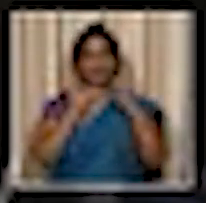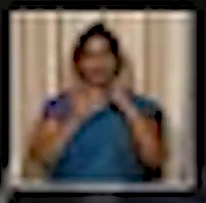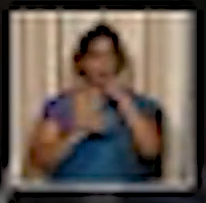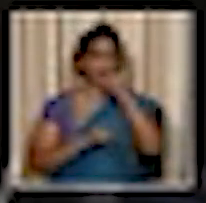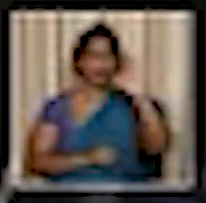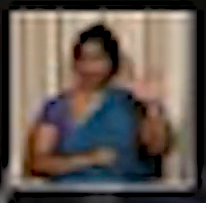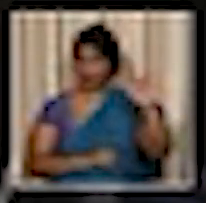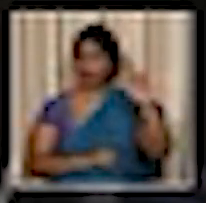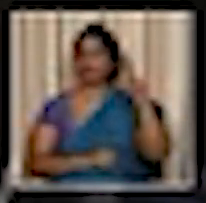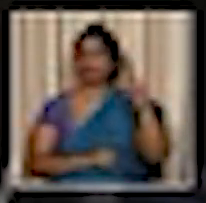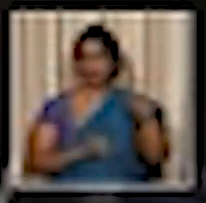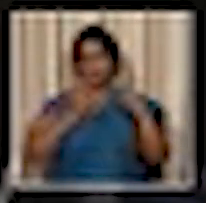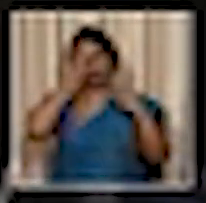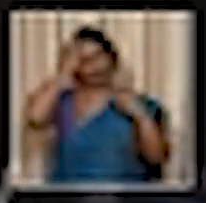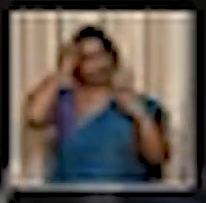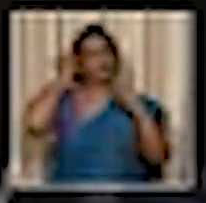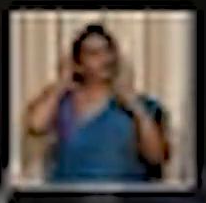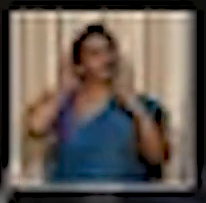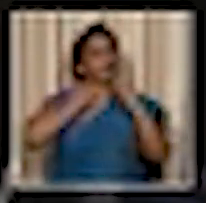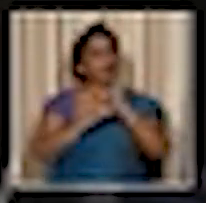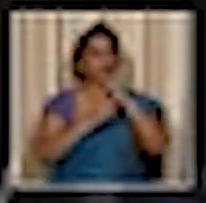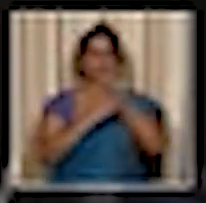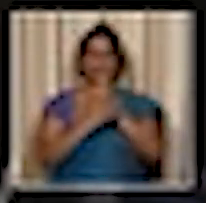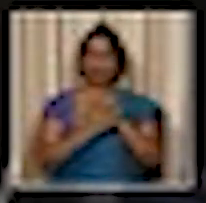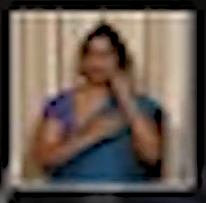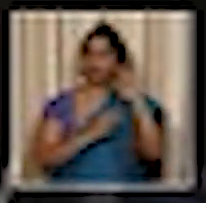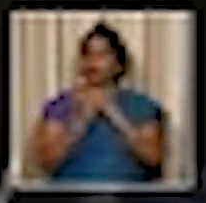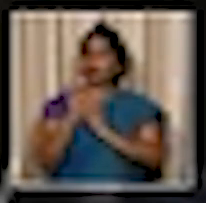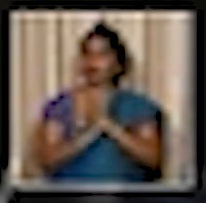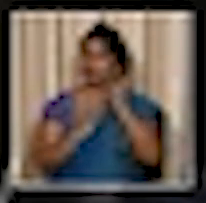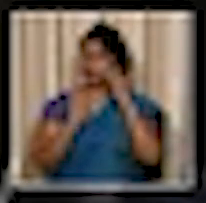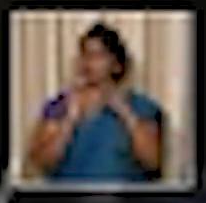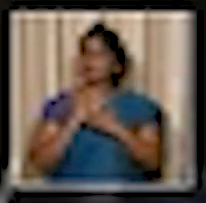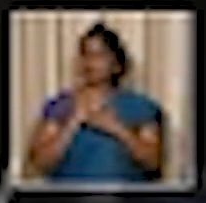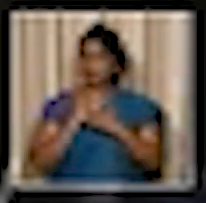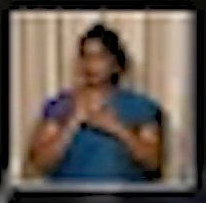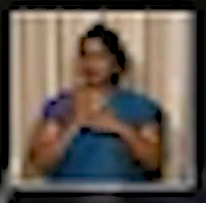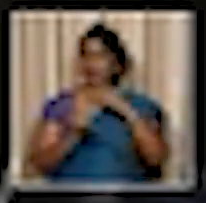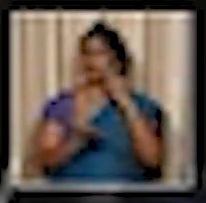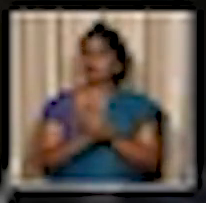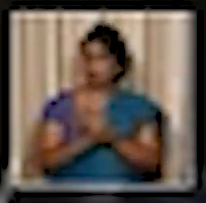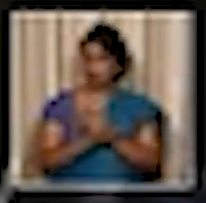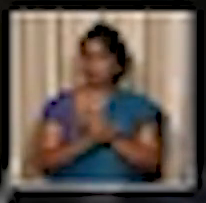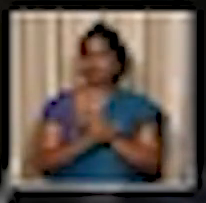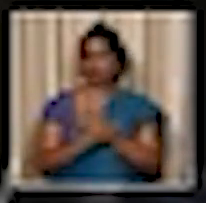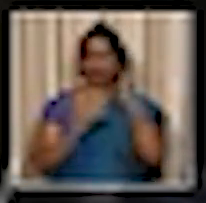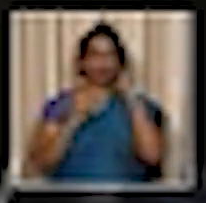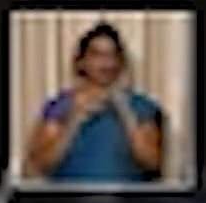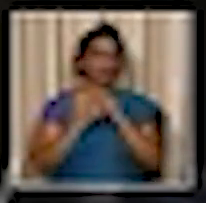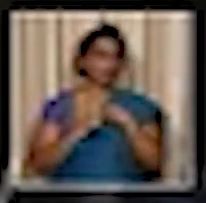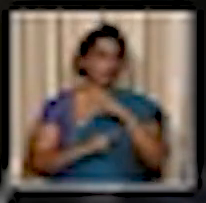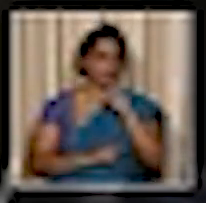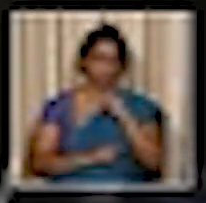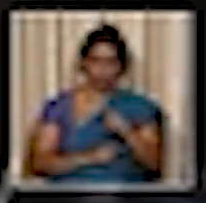හිට්ලර් වේමස් ආණ්ඩු ක්‍රම ව්‍යවස්ථාවේ සිවිල් අයිතිවාසිකම් පරිච්ඡේදය අත්හිටුවීමයි කියන කාරණයක් මම